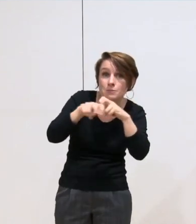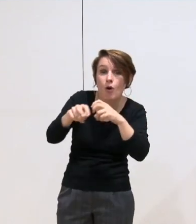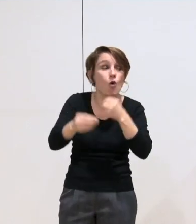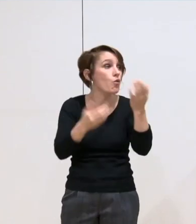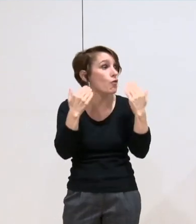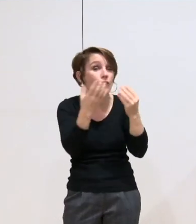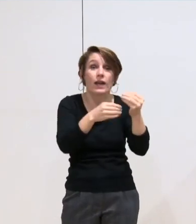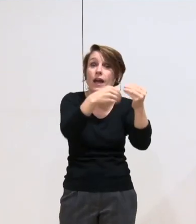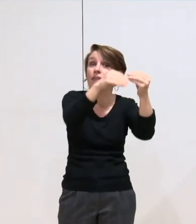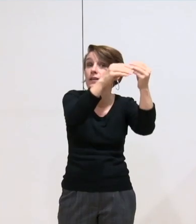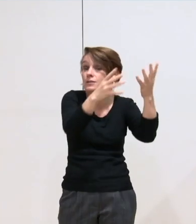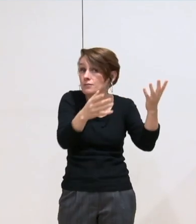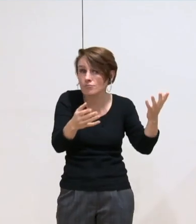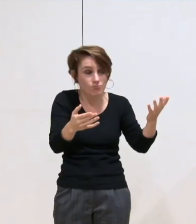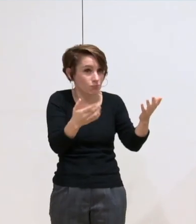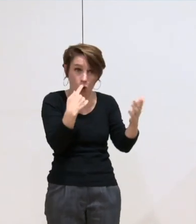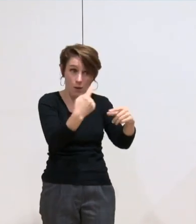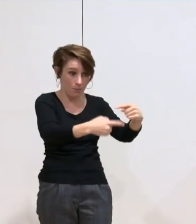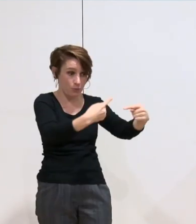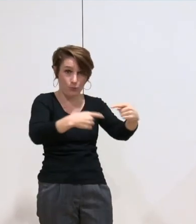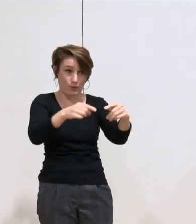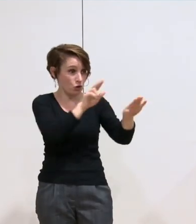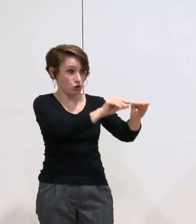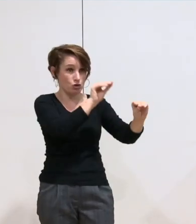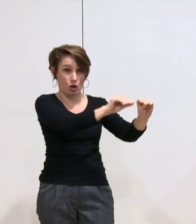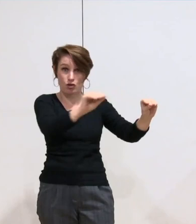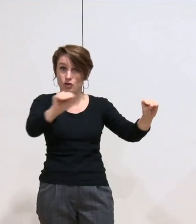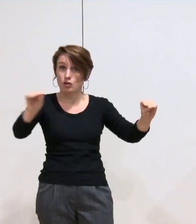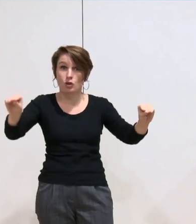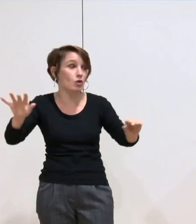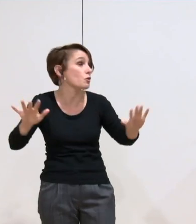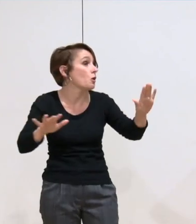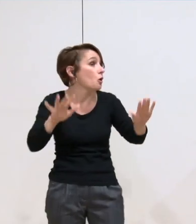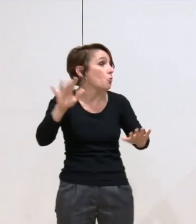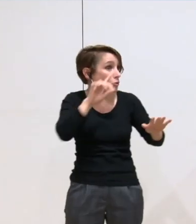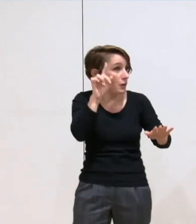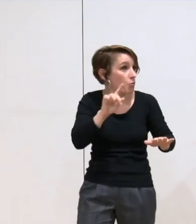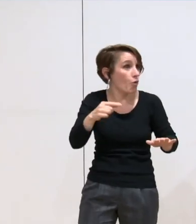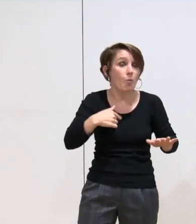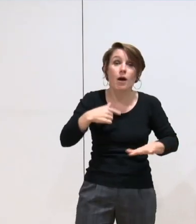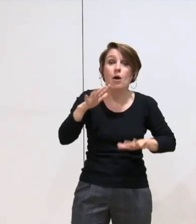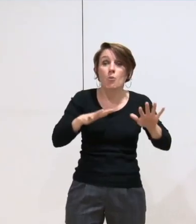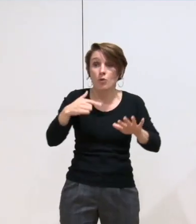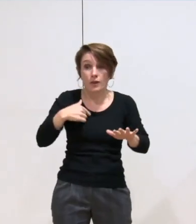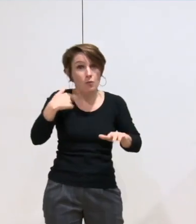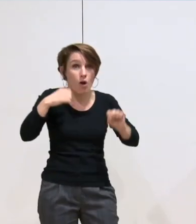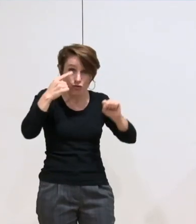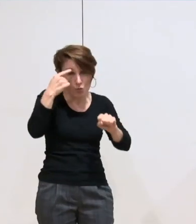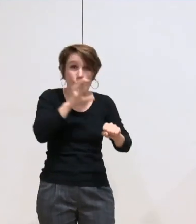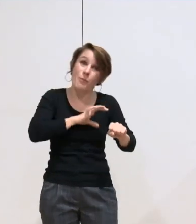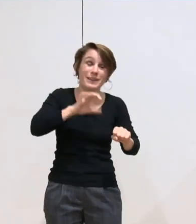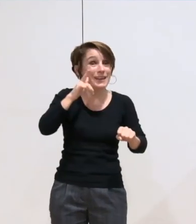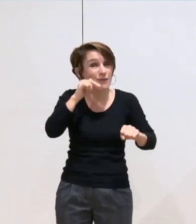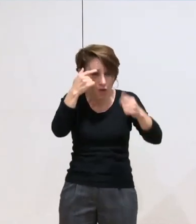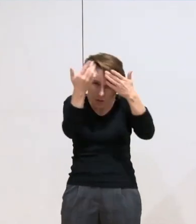annexes. Après tout, la vision étriquée que j'ai parfois pourrait être un peu plus large et vous permettre là aussi d'innover. Merci, mes chers